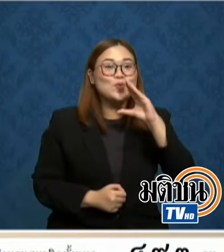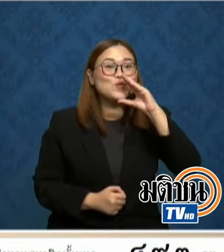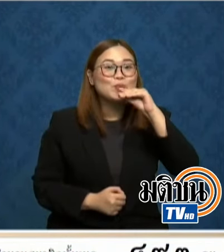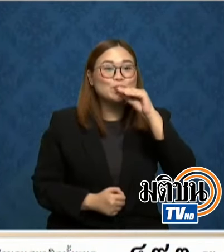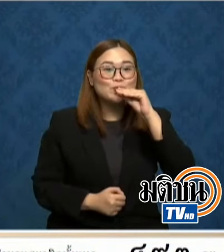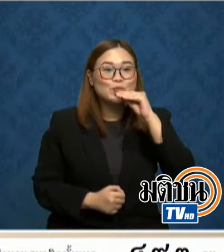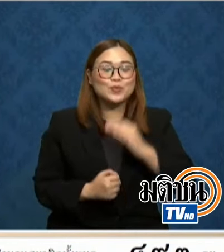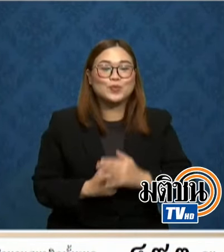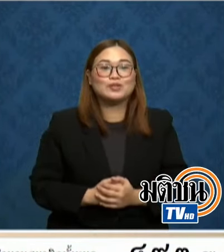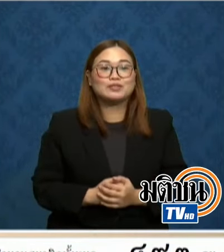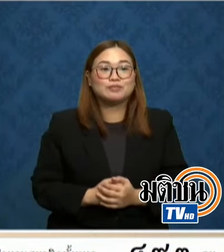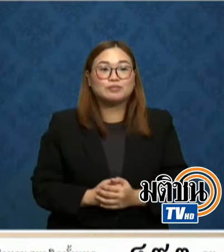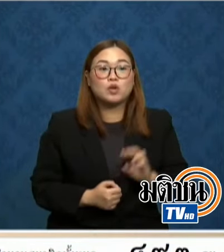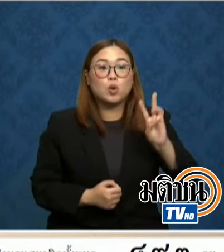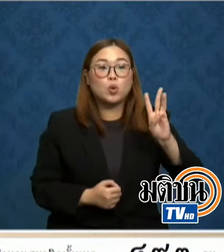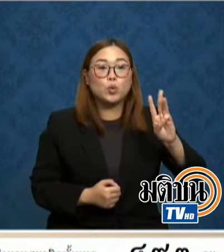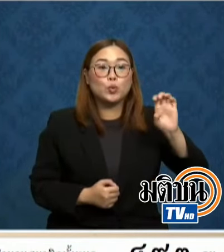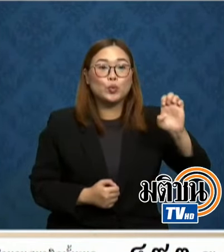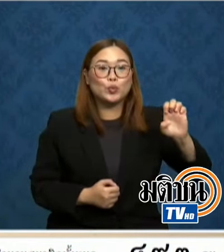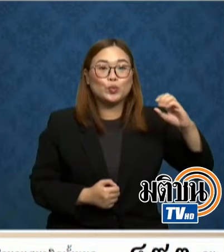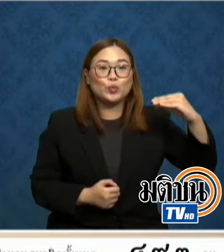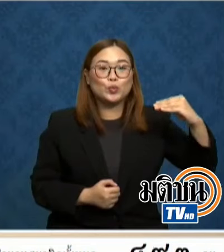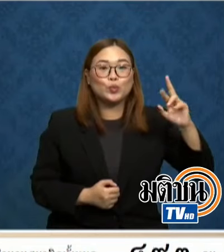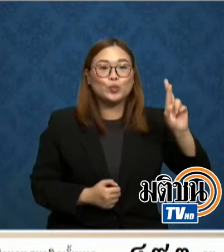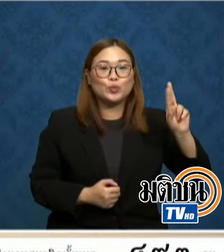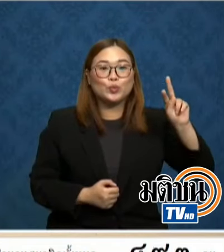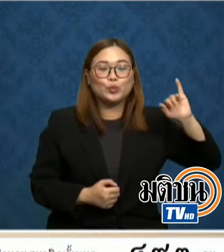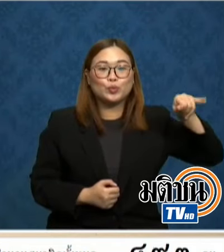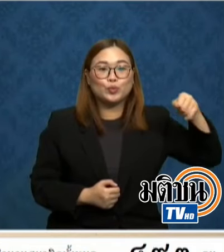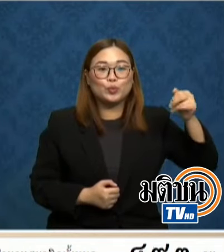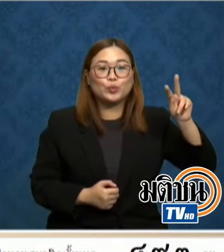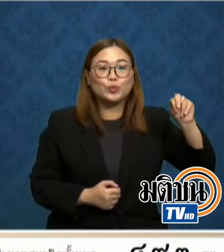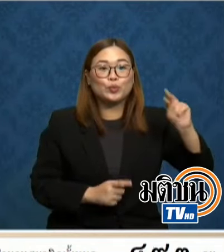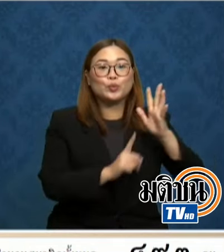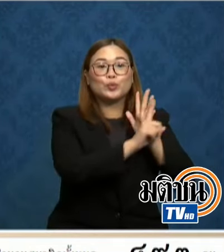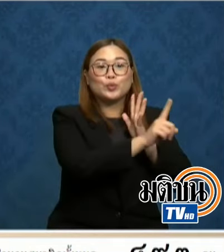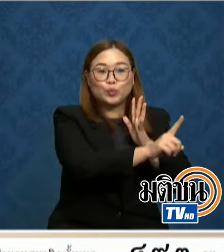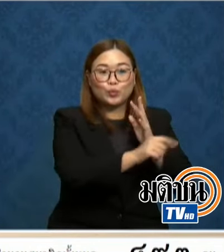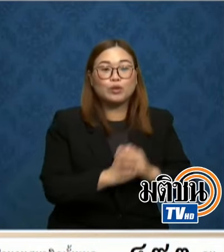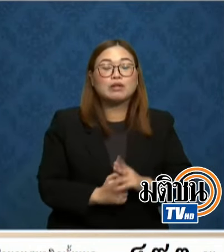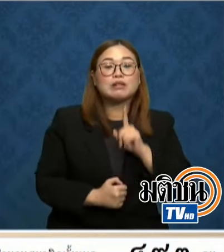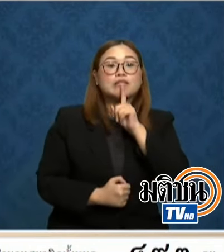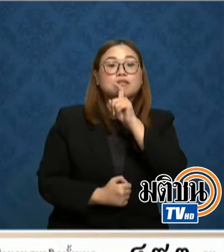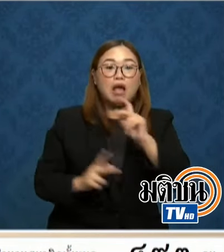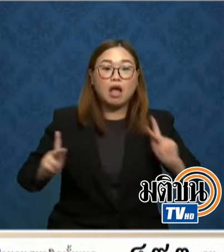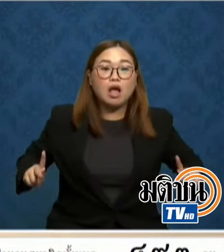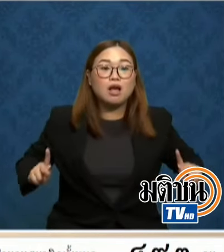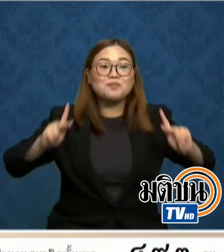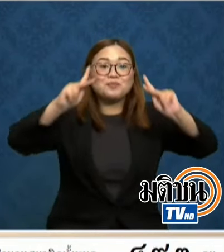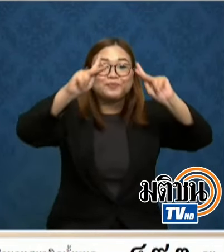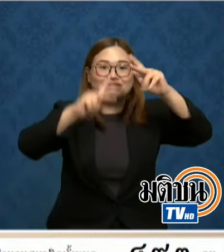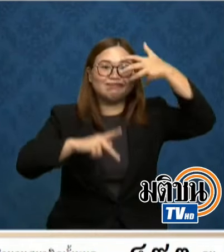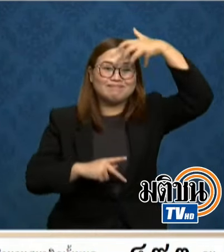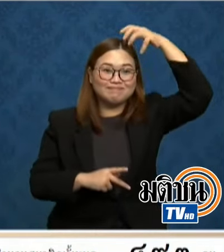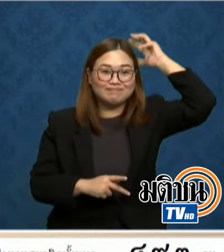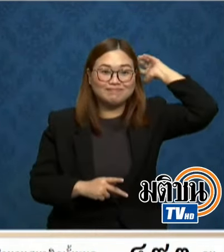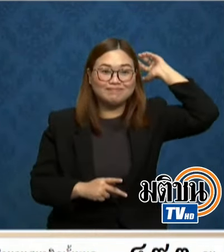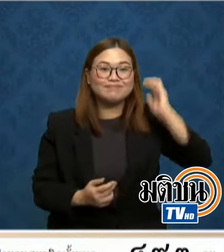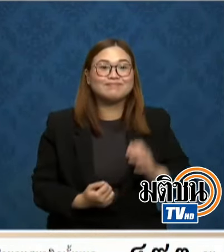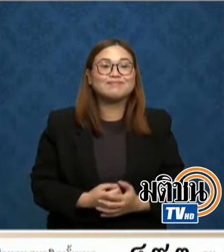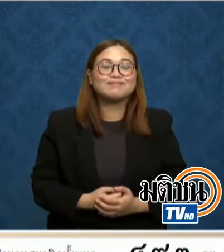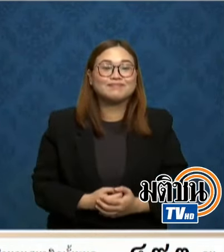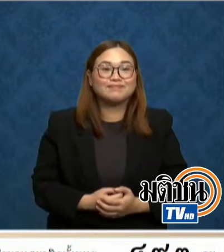ของท่านวิโรจน์ลัคนาอดิศรถามท่านรัฐมนตรีว่าการกระทรวงกลาโหมนะครับ